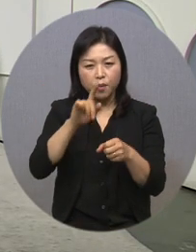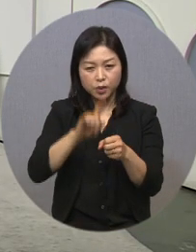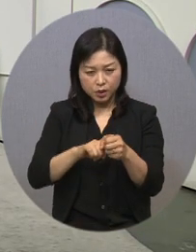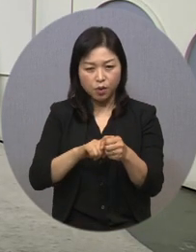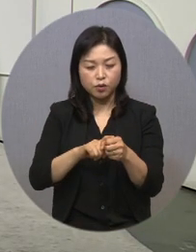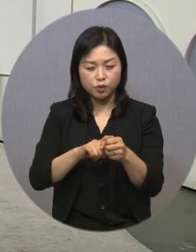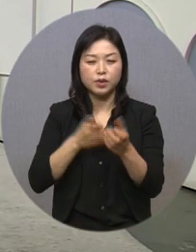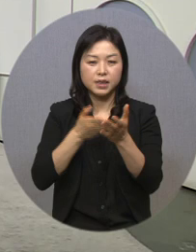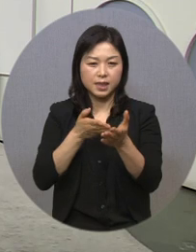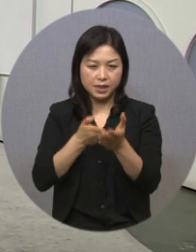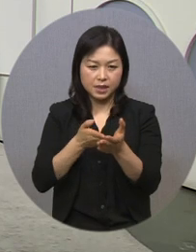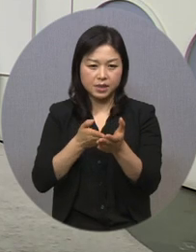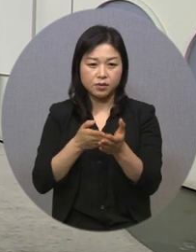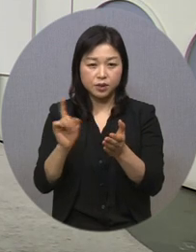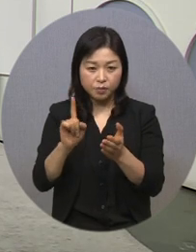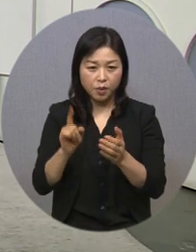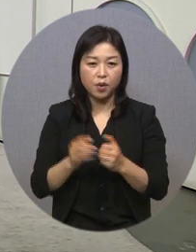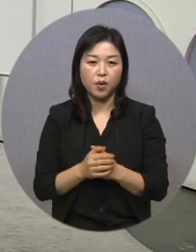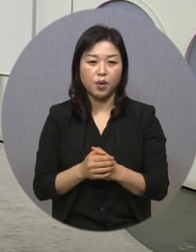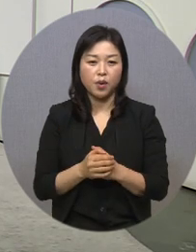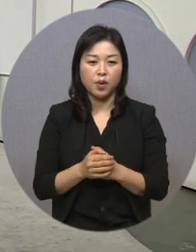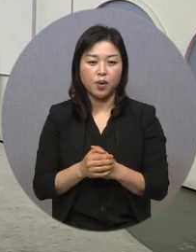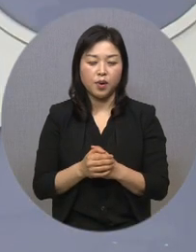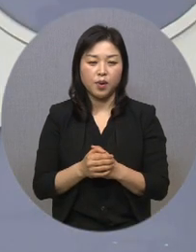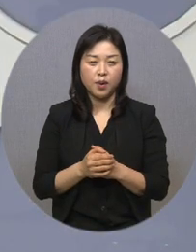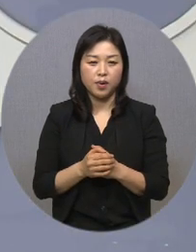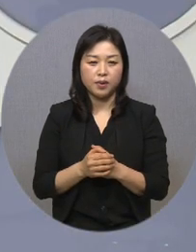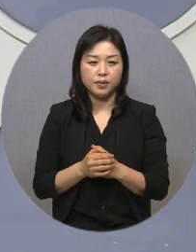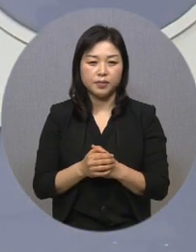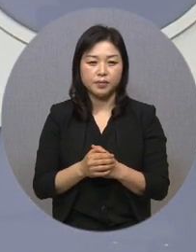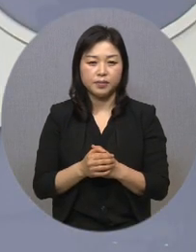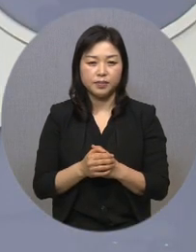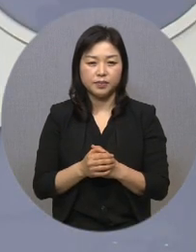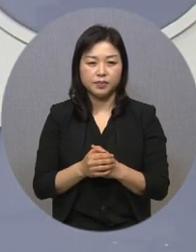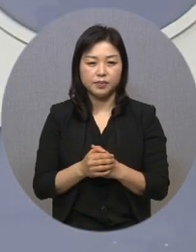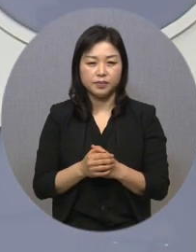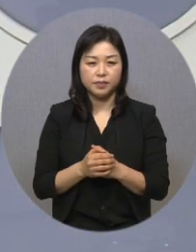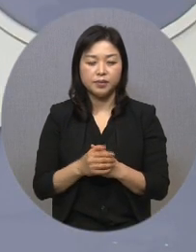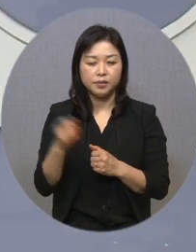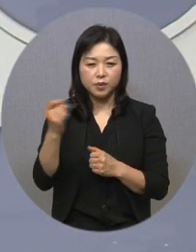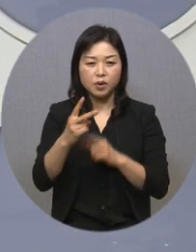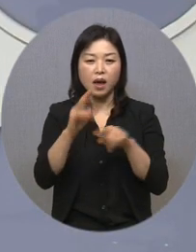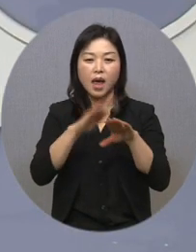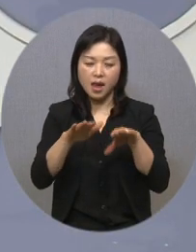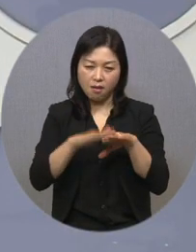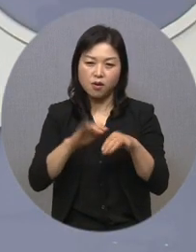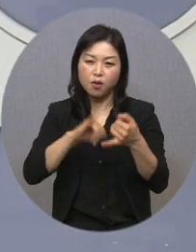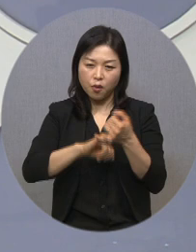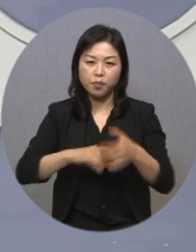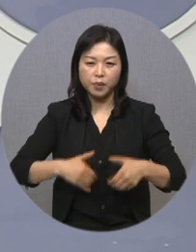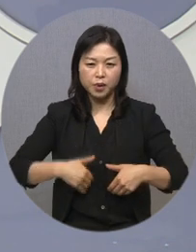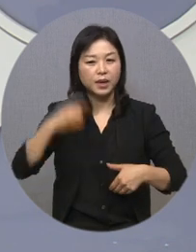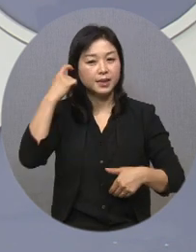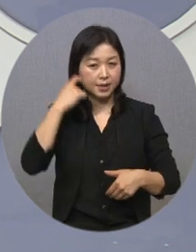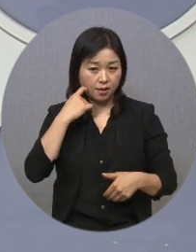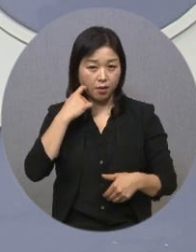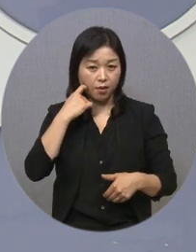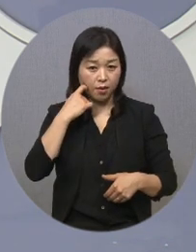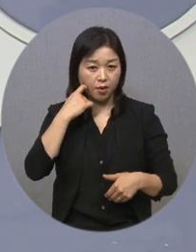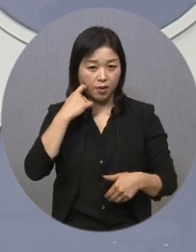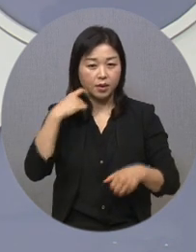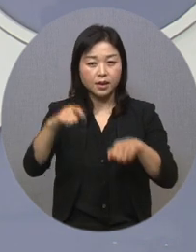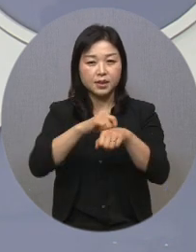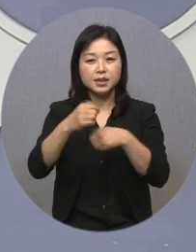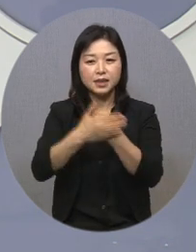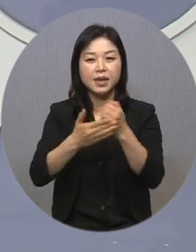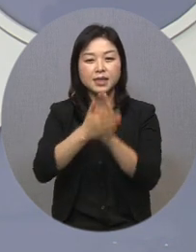위한 방안으로서 제시가 된 것이 또 이것을 극복할 지점이 필요하다라고 하는 것을 느껴지면서